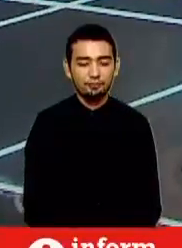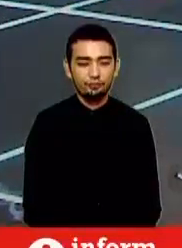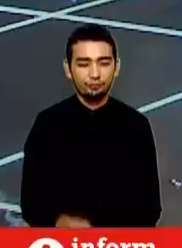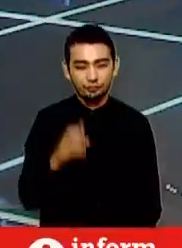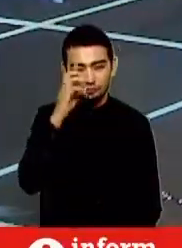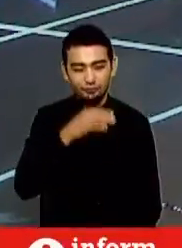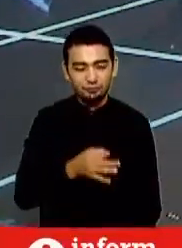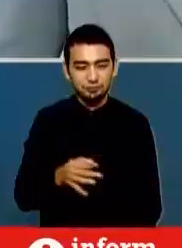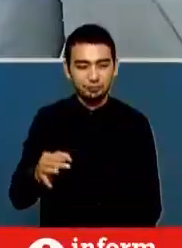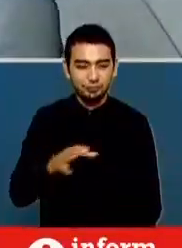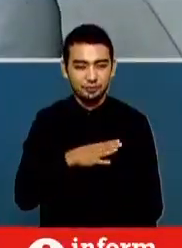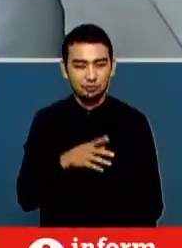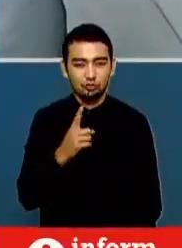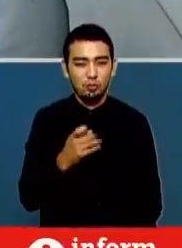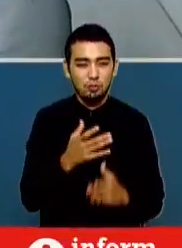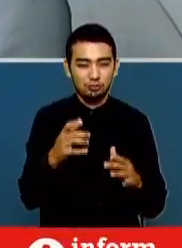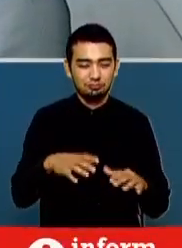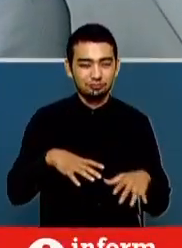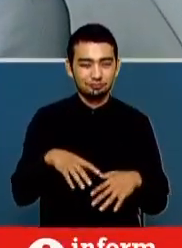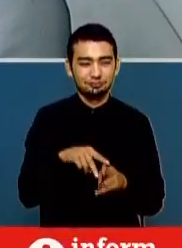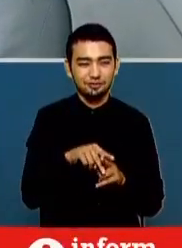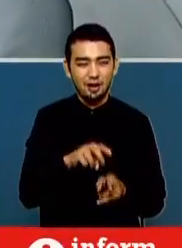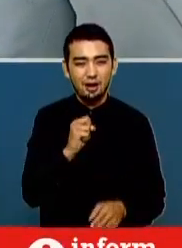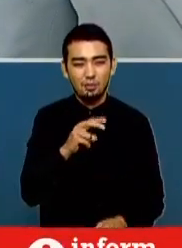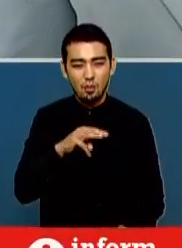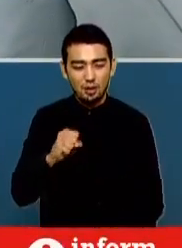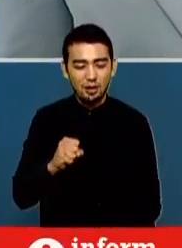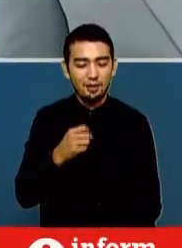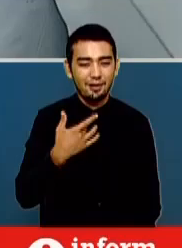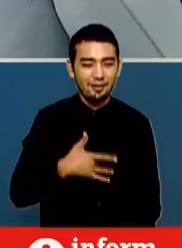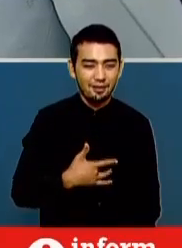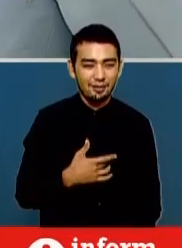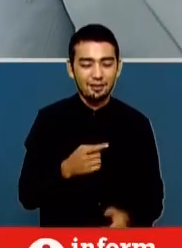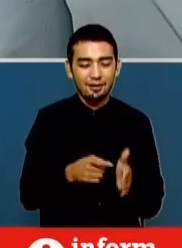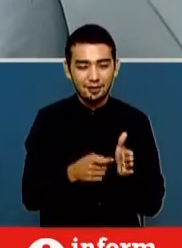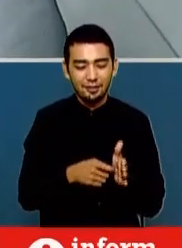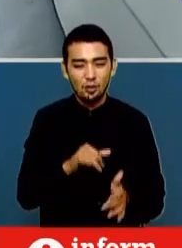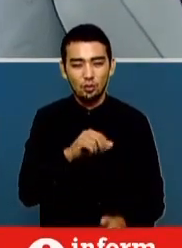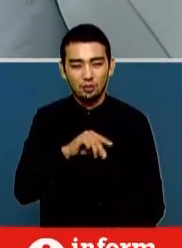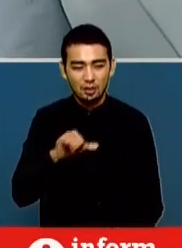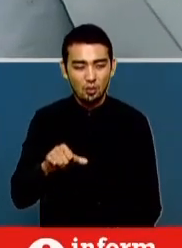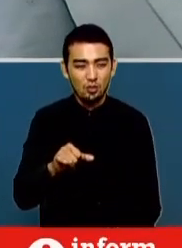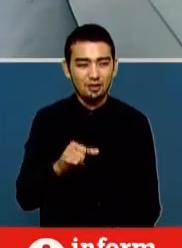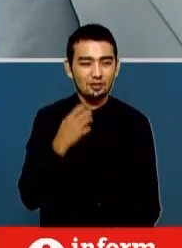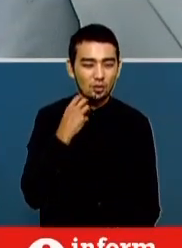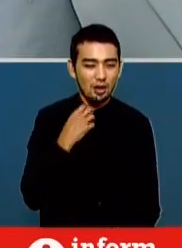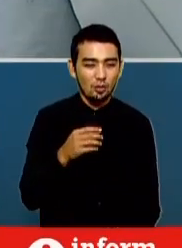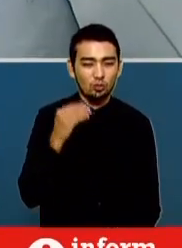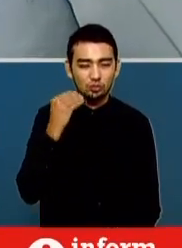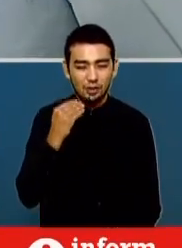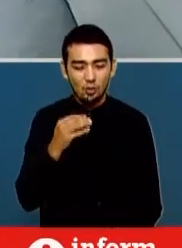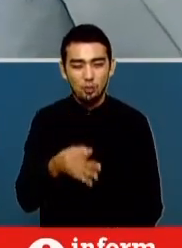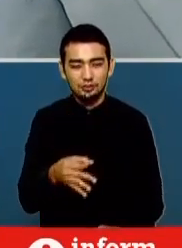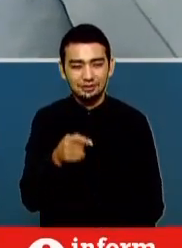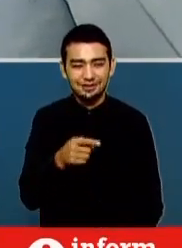Еліміздің түкпір-түкпірінен жиналған 100 шабандоз Ақмола, Қарағанды, Ұлытау, Қызылорда және Түркістан облыстары арқылы